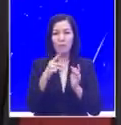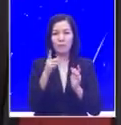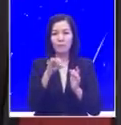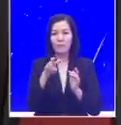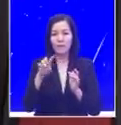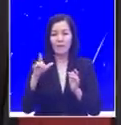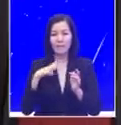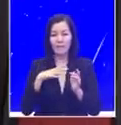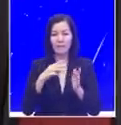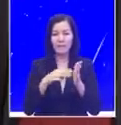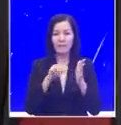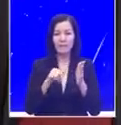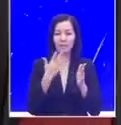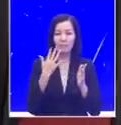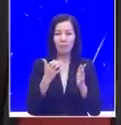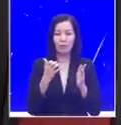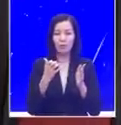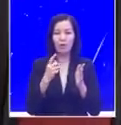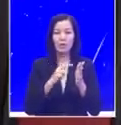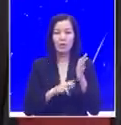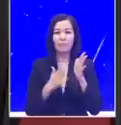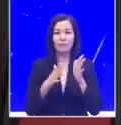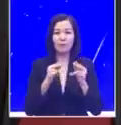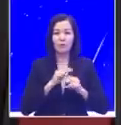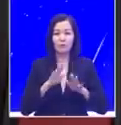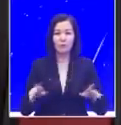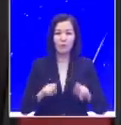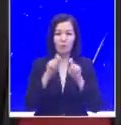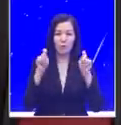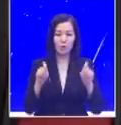теңге, 8175 жұмыс орны құрылады деп жоспарлануда.